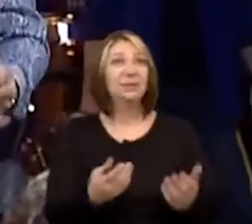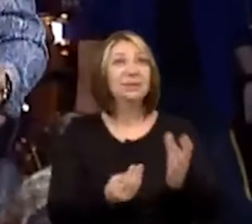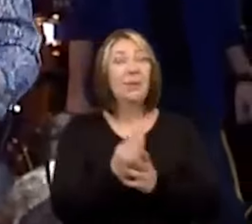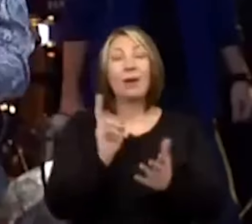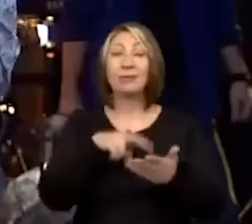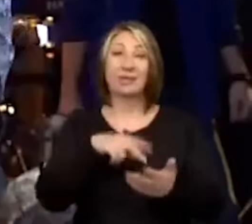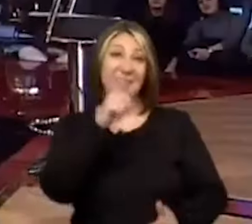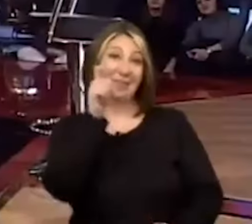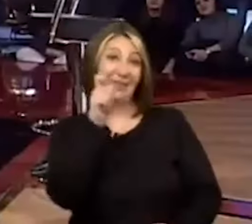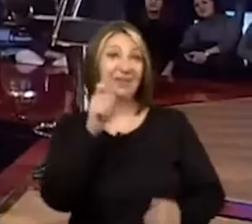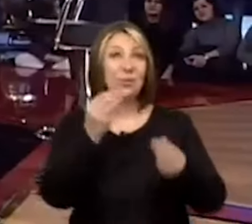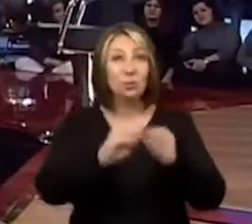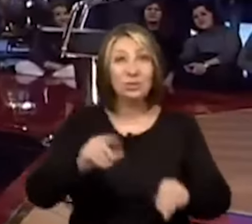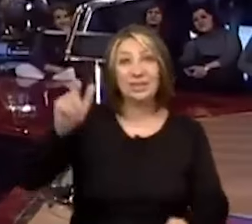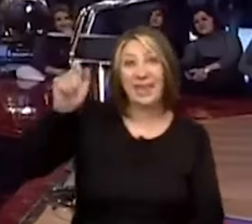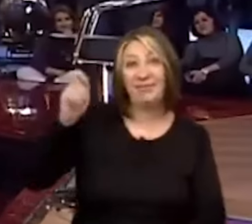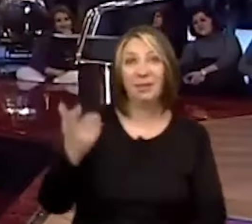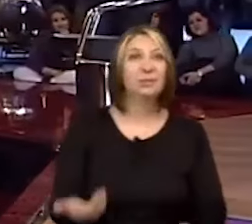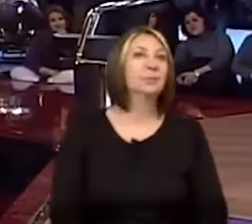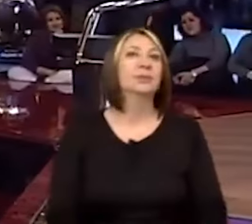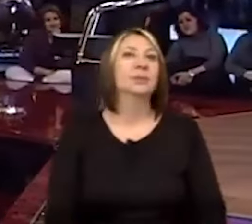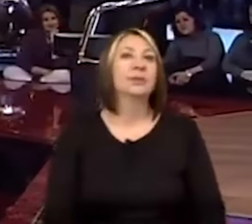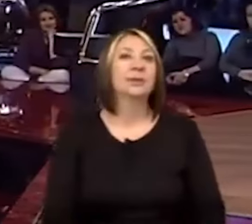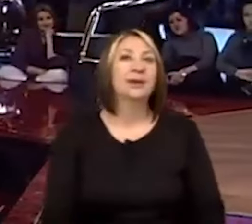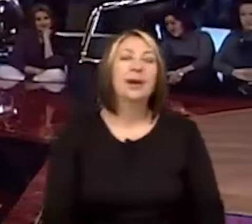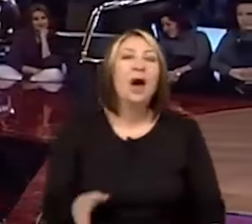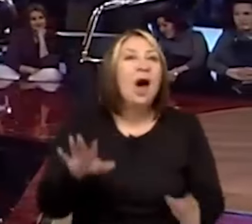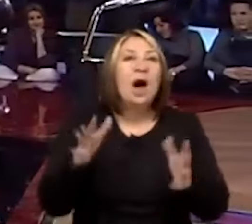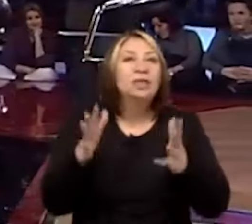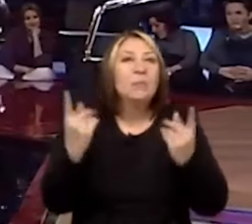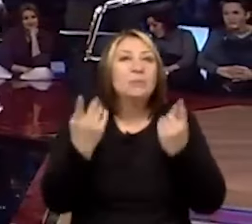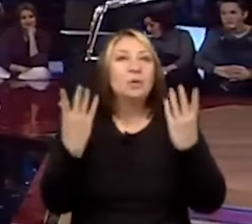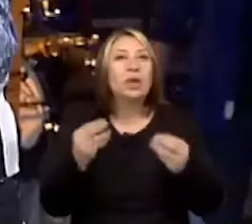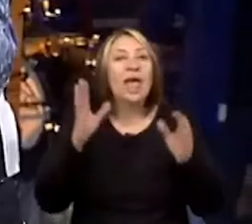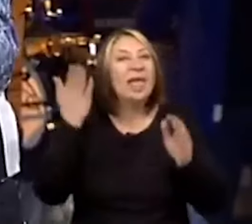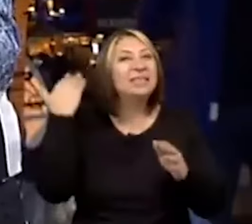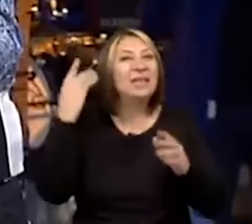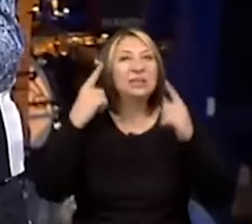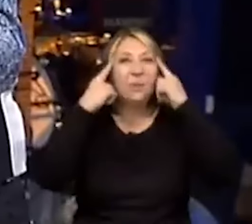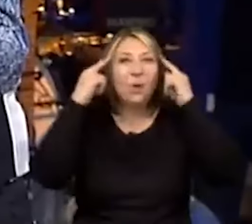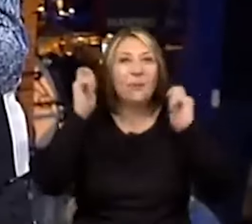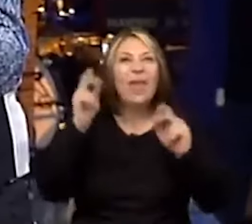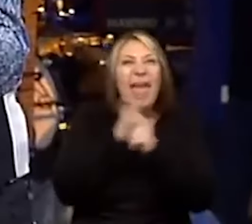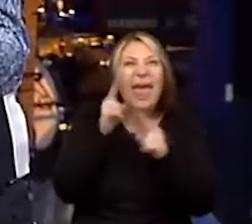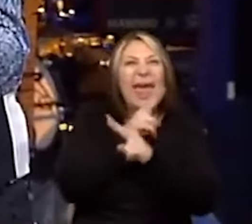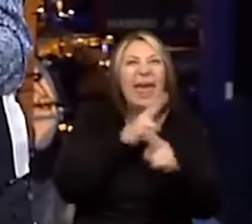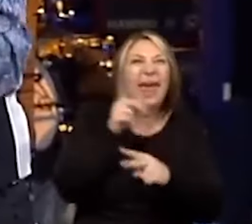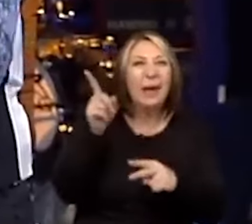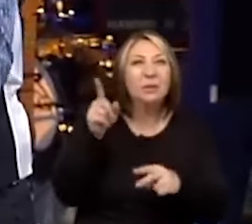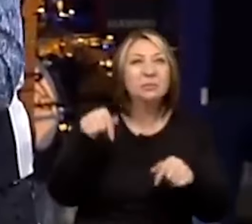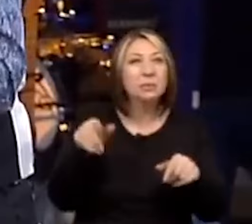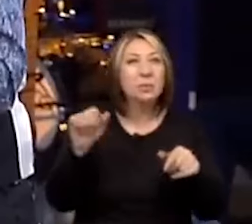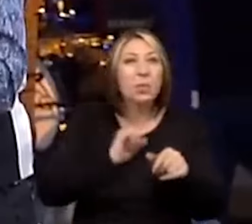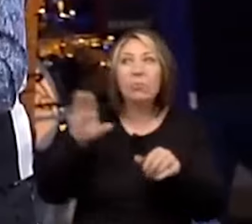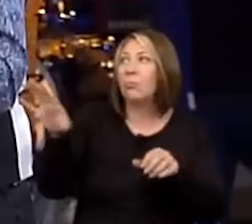sabah kalkınca selfie, sağında yumurtayla selfie. Acayip bir şey oldu. Eskiden Japonlar bunu yaptığı için gülüyorduk.